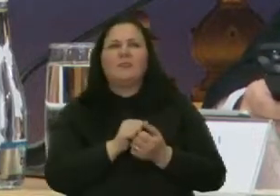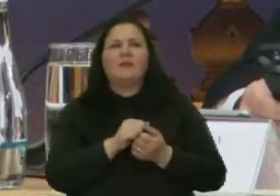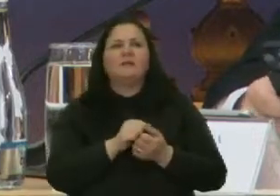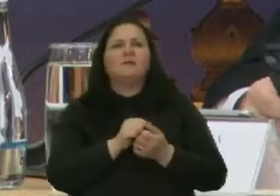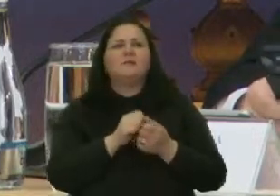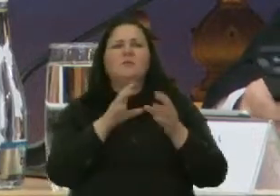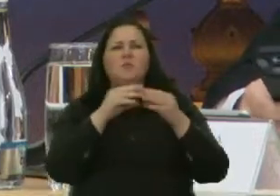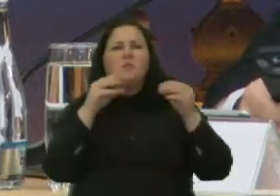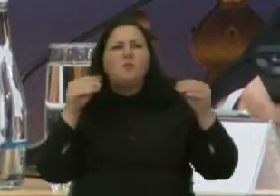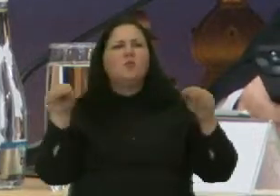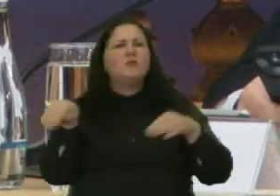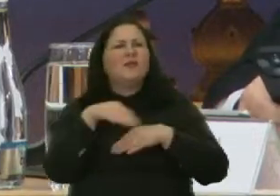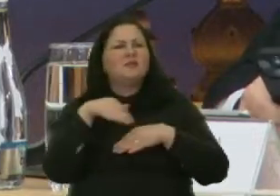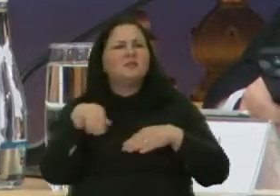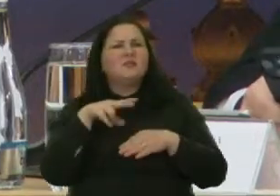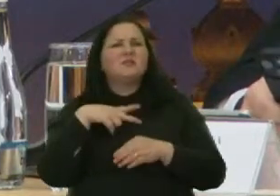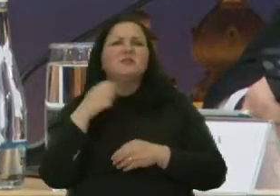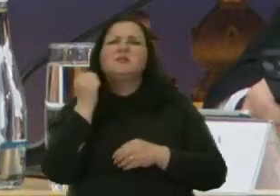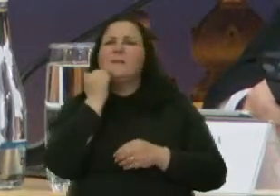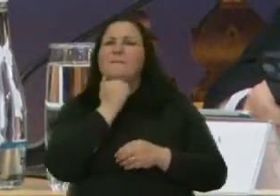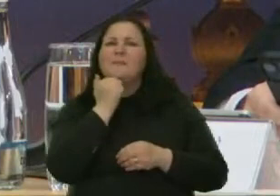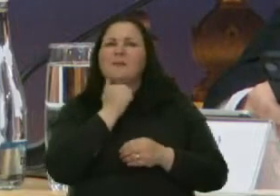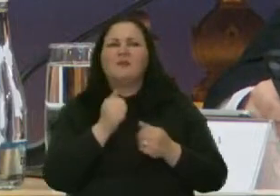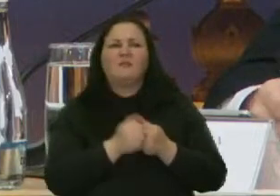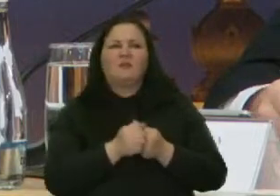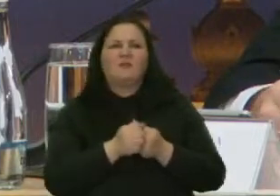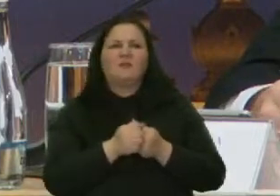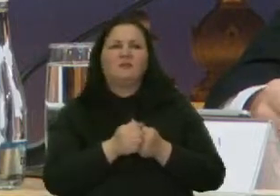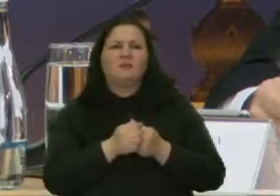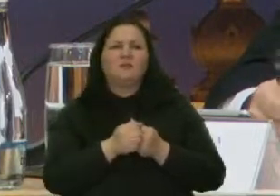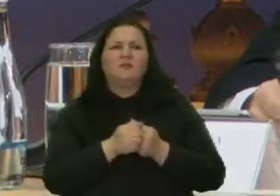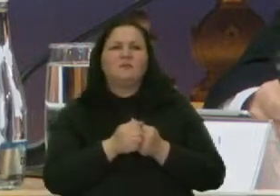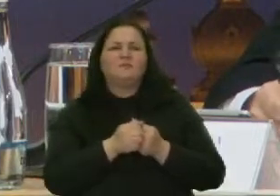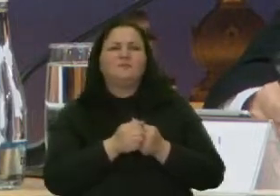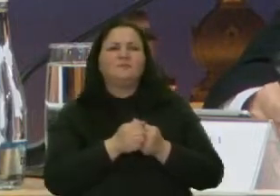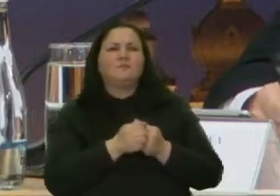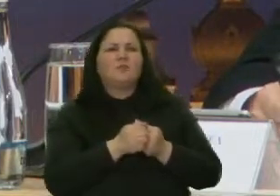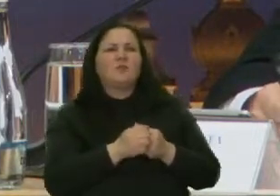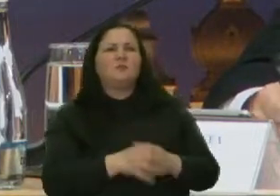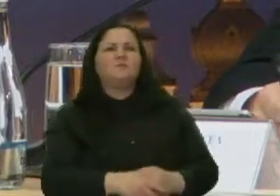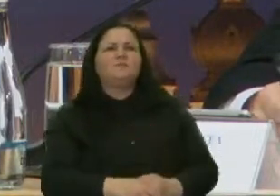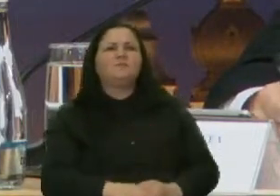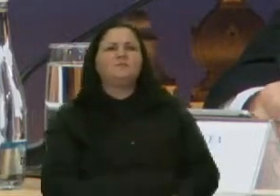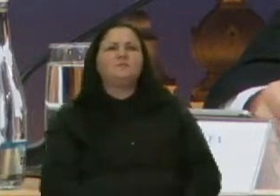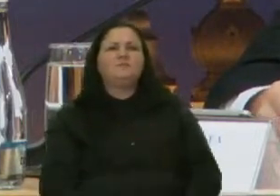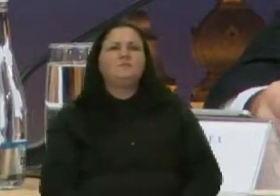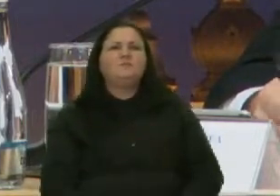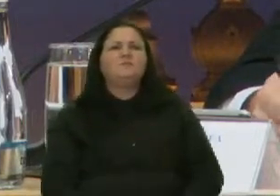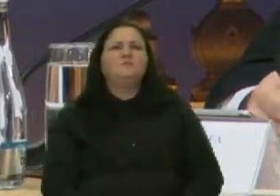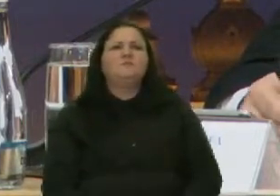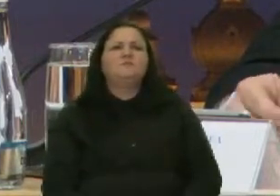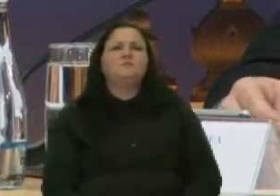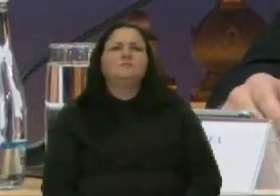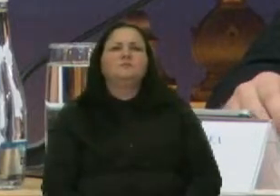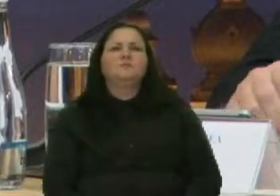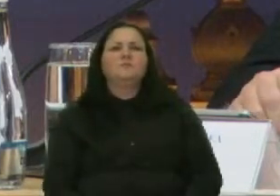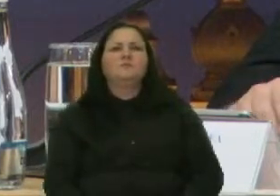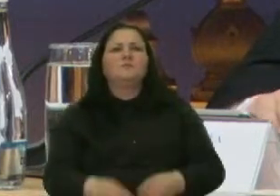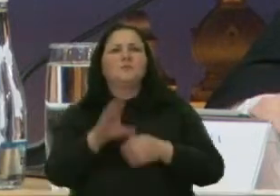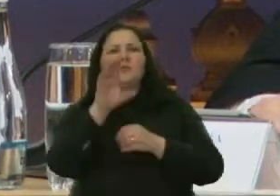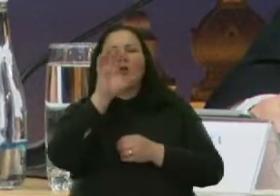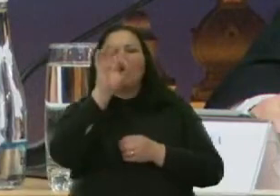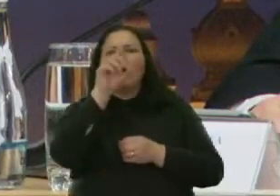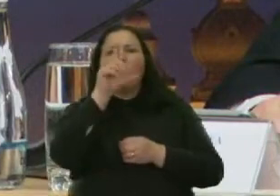privată strada perlei autorizație de construcție emisă estimare lucrări mai 2024 Colonia